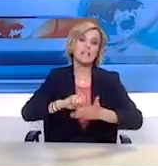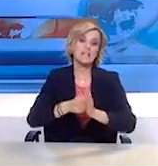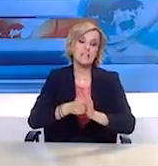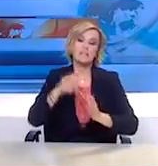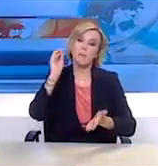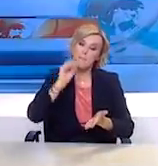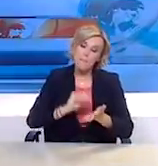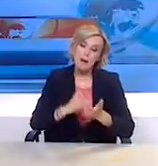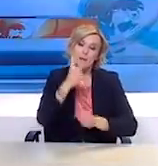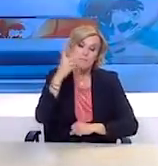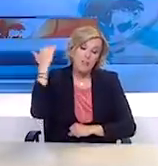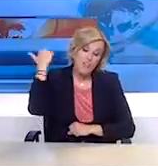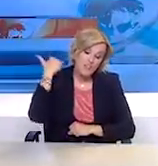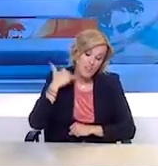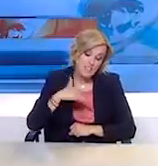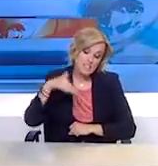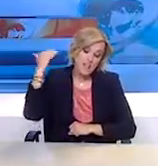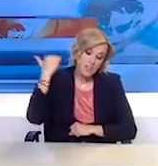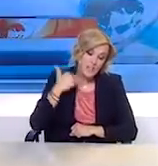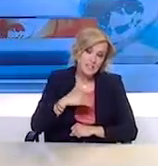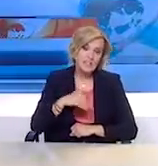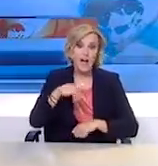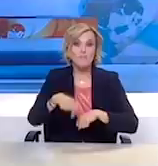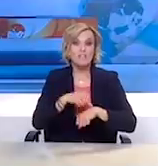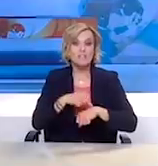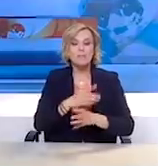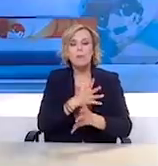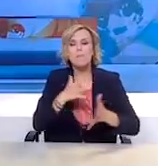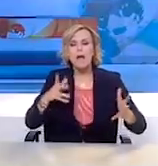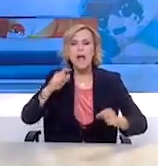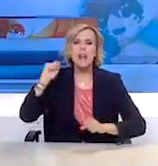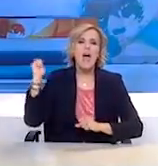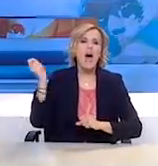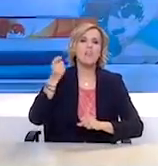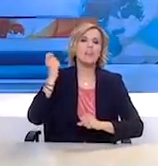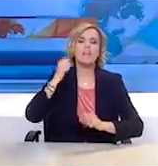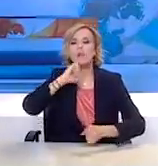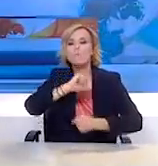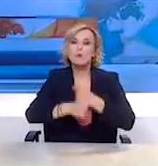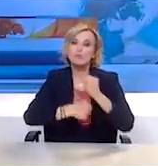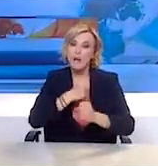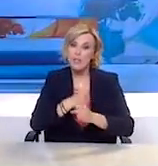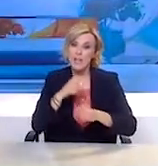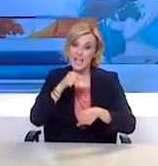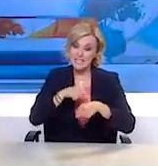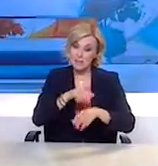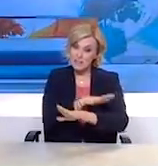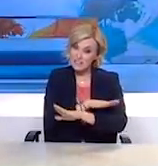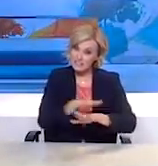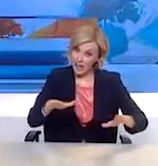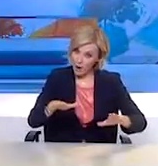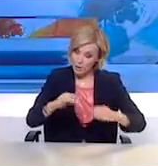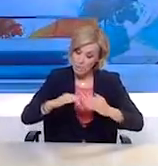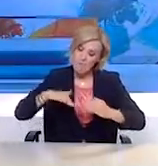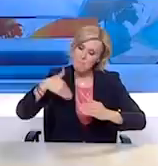στιγμή. Δεν πρέπει να διακυβευθεί η εθνική προσπάθεια. Το κερί μας στην εκκλησία θα το ανάψουμε όταν τελειώσει αυτή η